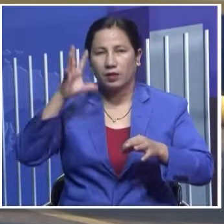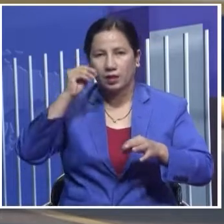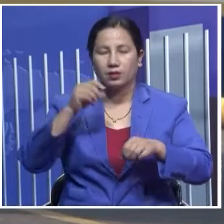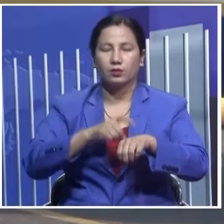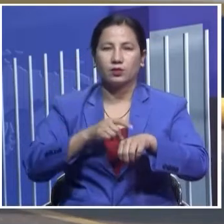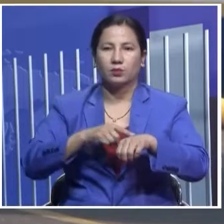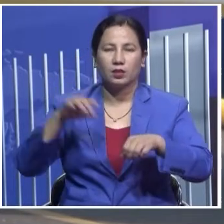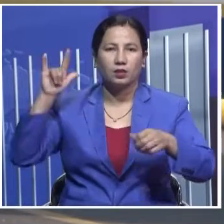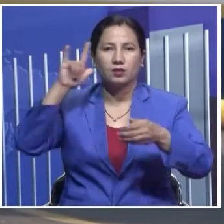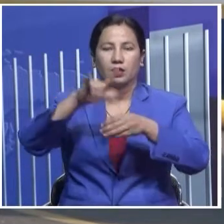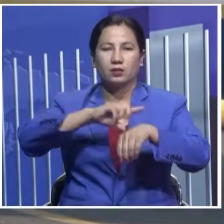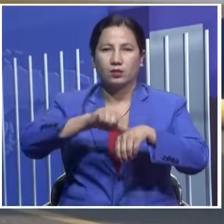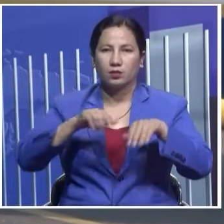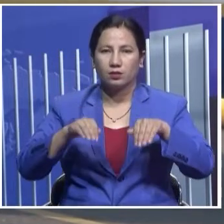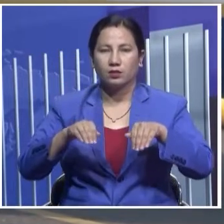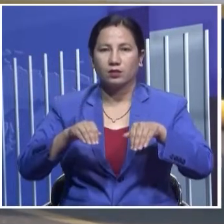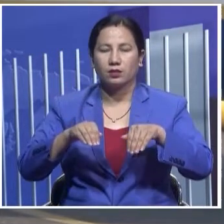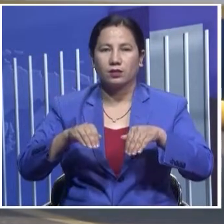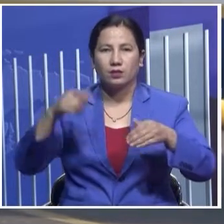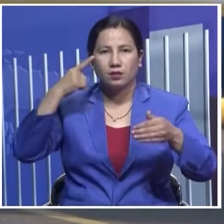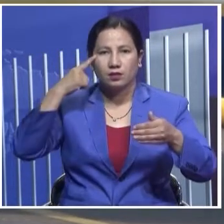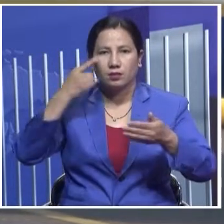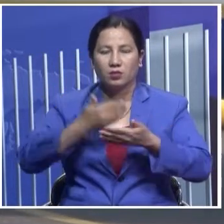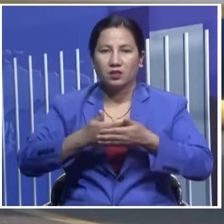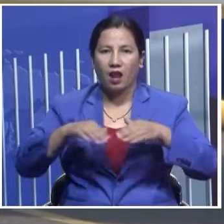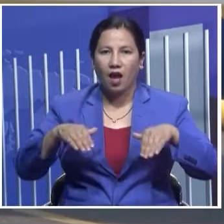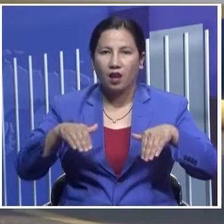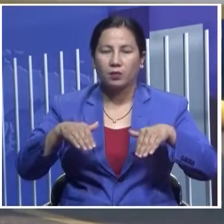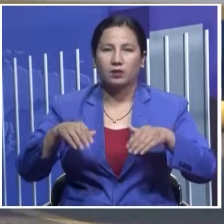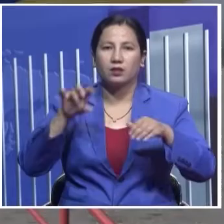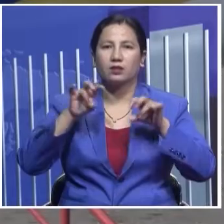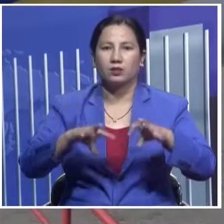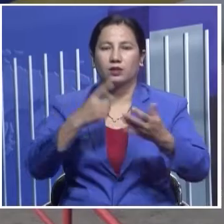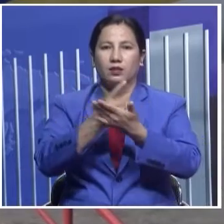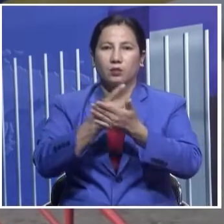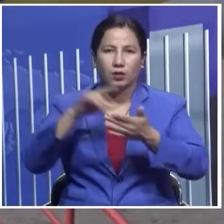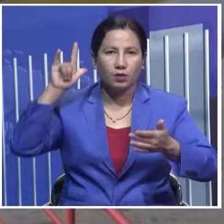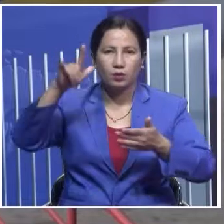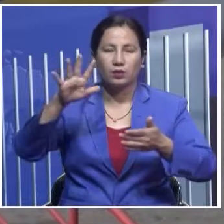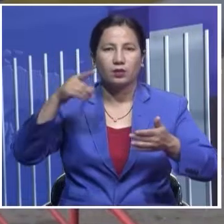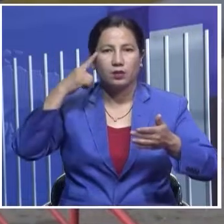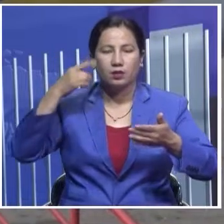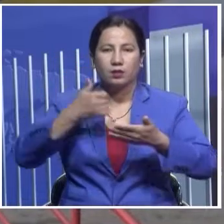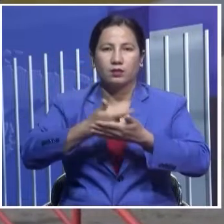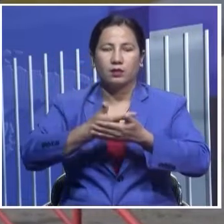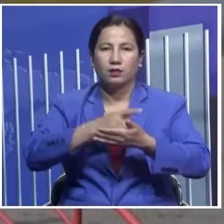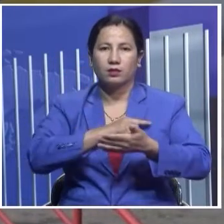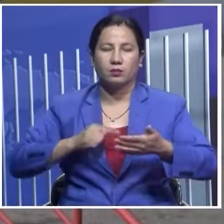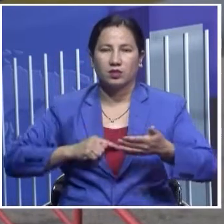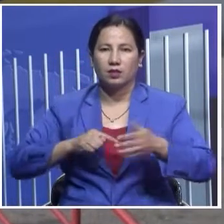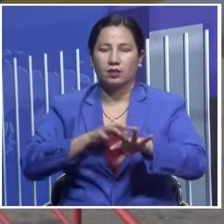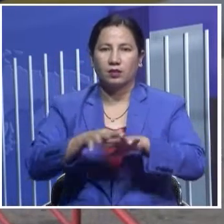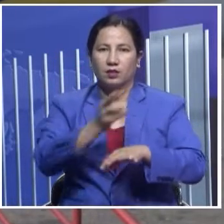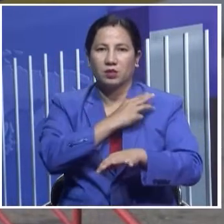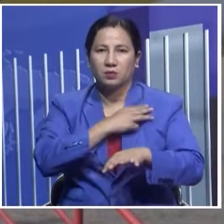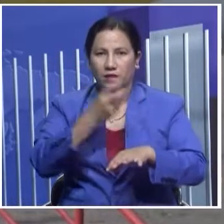समय जहाजको घन्टौँ प्रतीक्षाका बीच बुद्ध एयरले अलपत्र छाडेर काठमाडौँ उडेको थियो। बुद्ध एयर र विमानका कर्मचारीहरूले